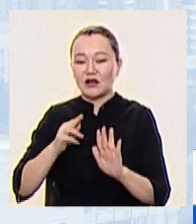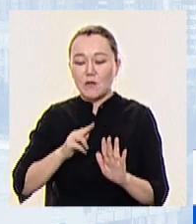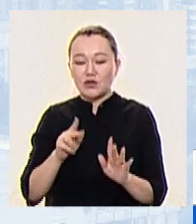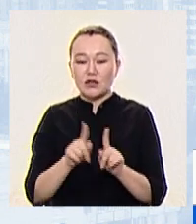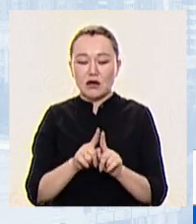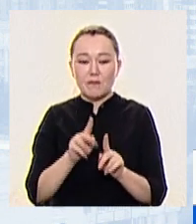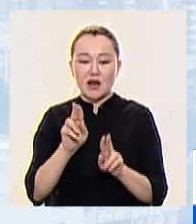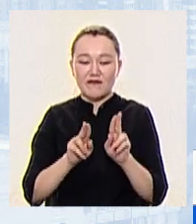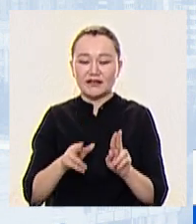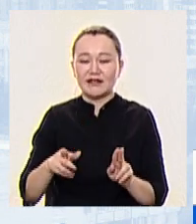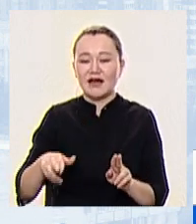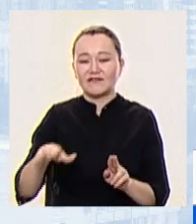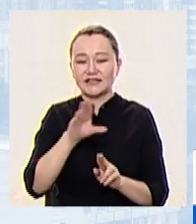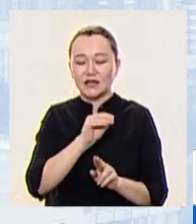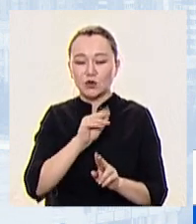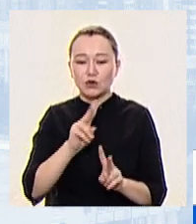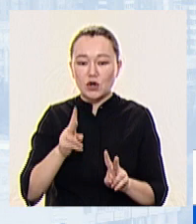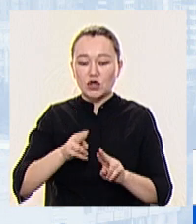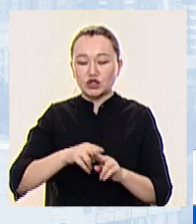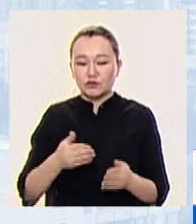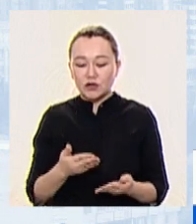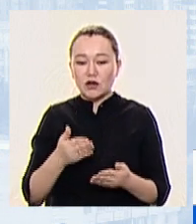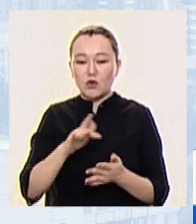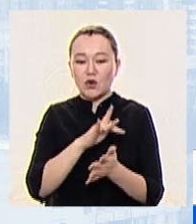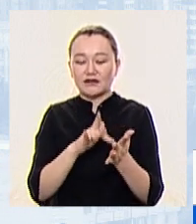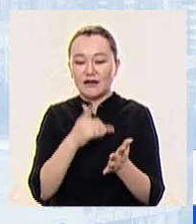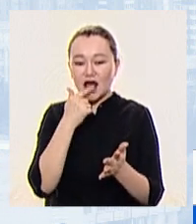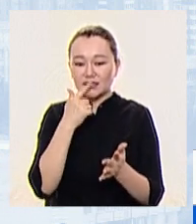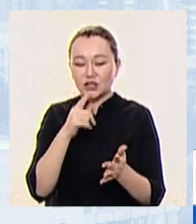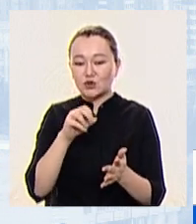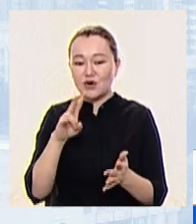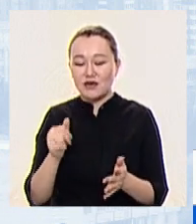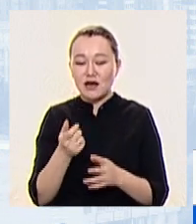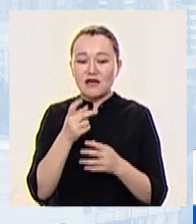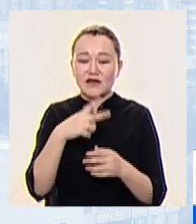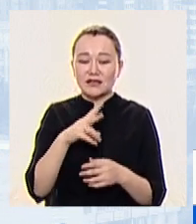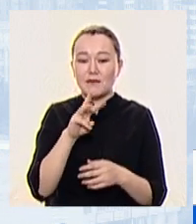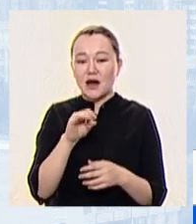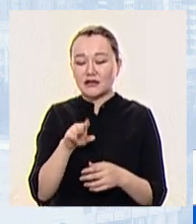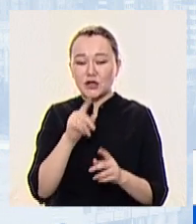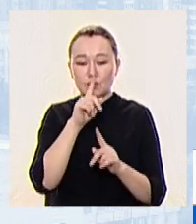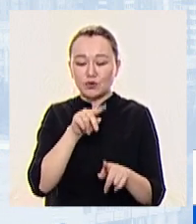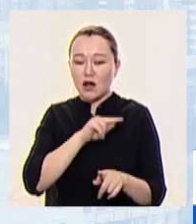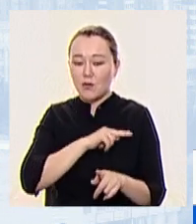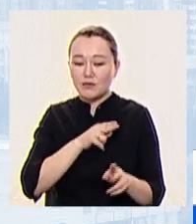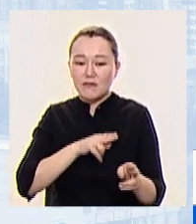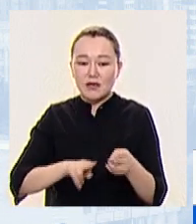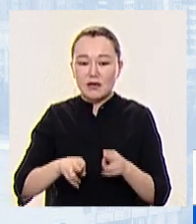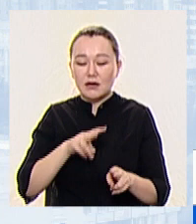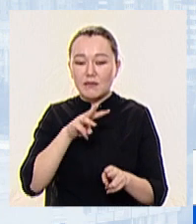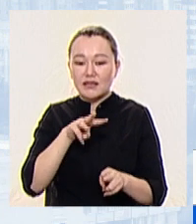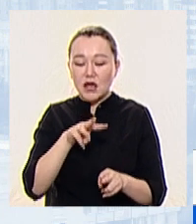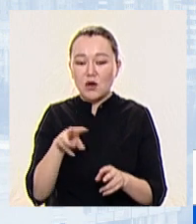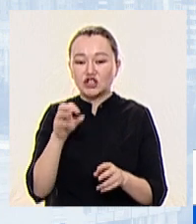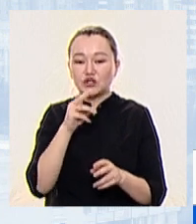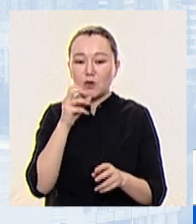Таковы правила для всех граждан, которые проживают в городе из красной зоны. С 20 марта не будет работать каток Медеу, а горнолыжный